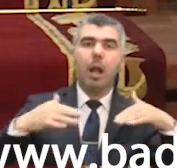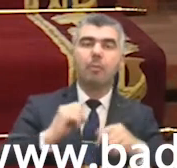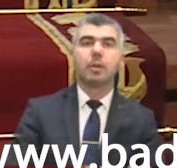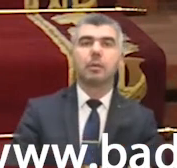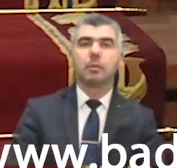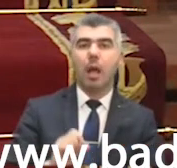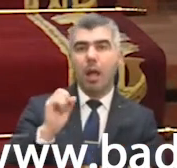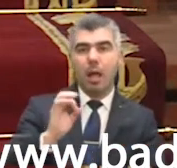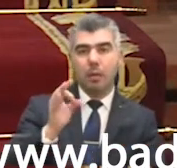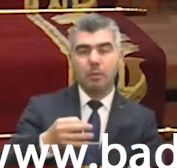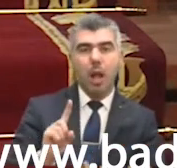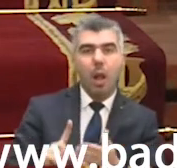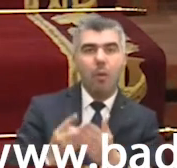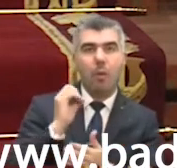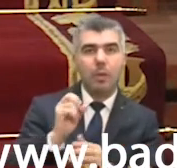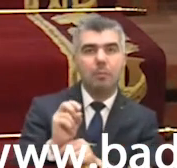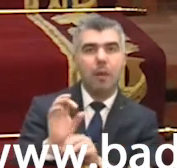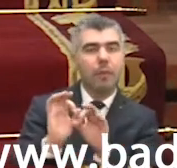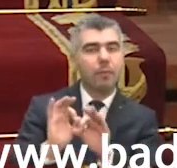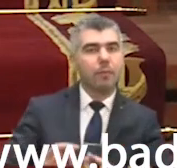وخاصو يديرها أولوية ماشي يسافر.